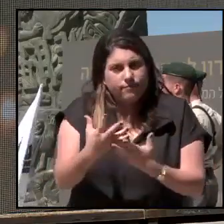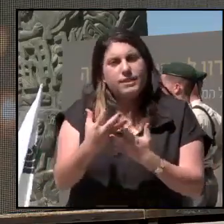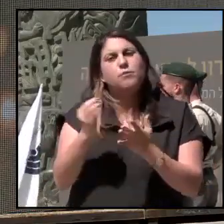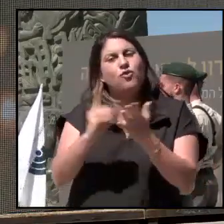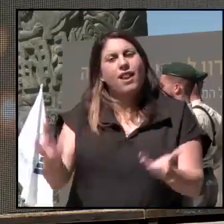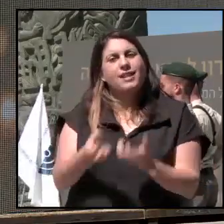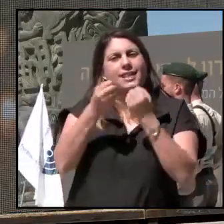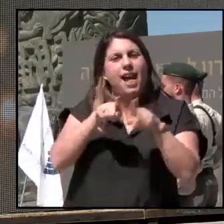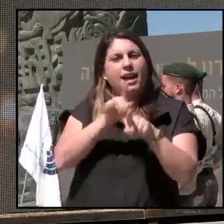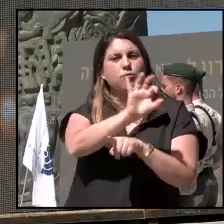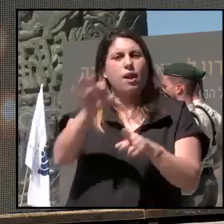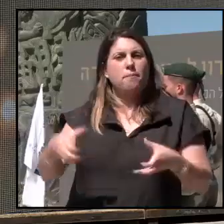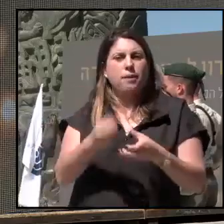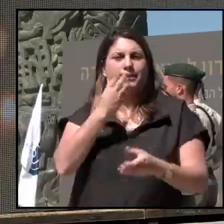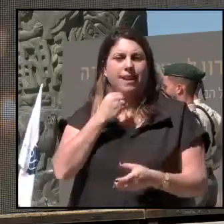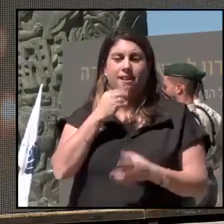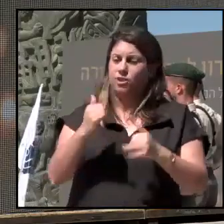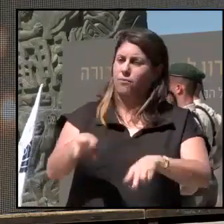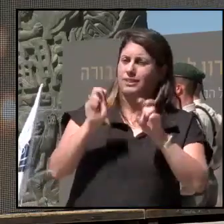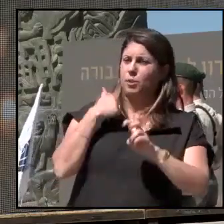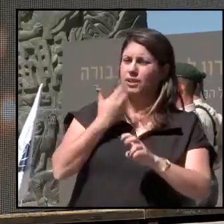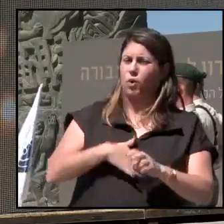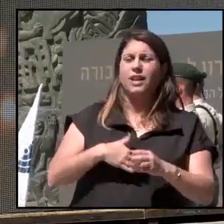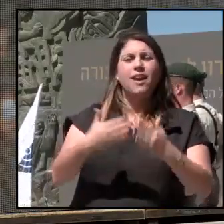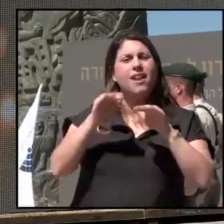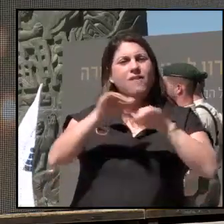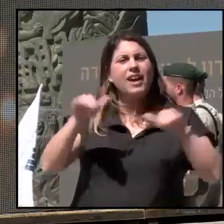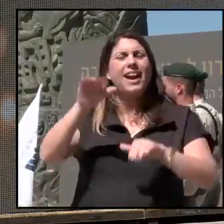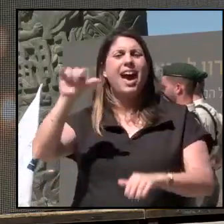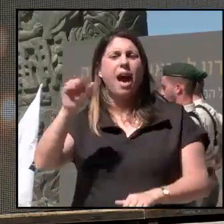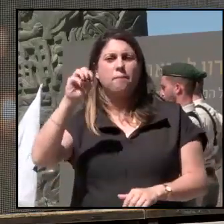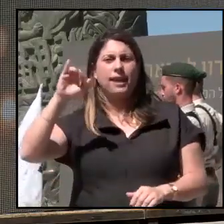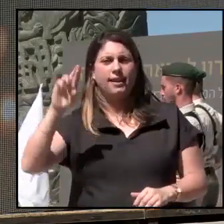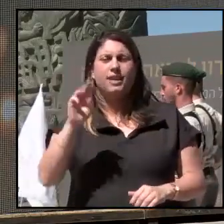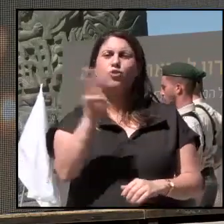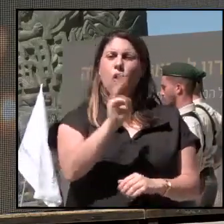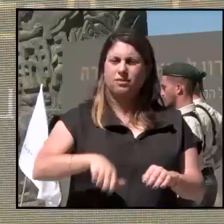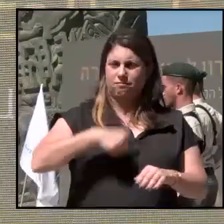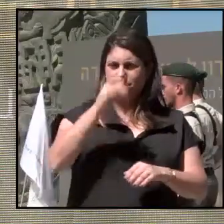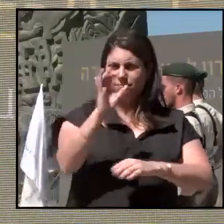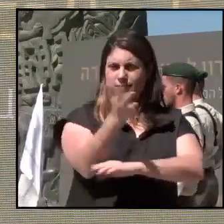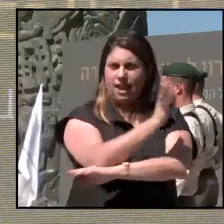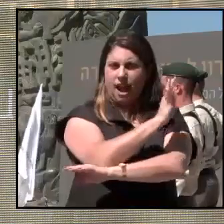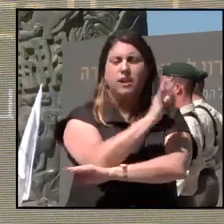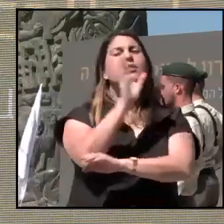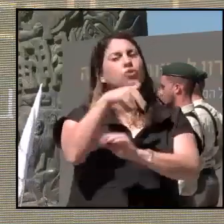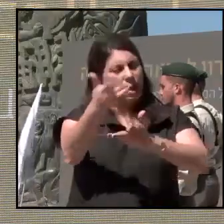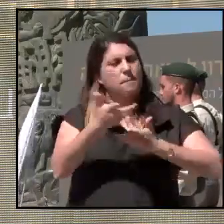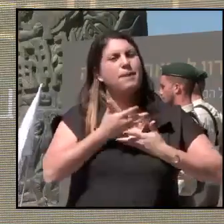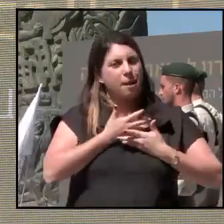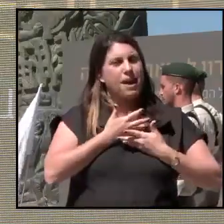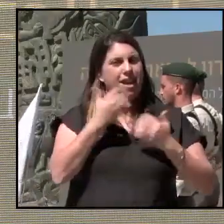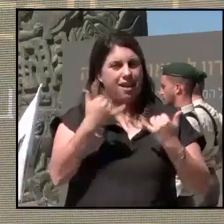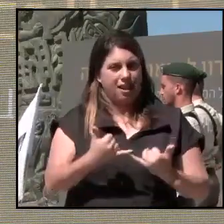ישראל. בהזדמנות זו אני רוצה לברך את אמיר שור, מנהל הקופה הראשית בקק"ל, שנמנה בין מקבלי אות המציל